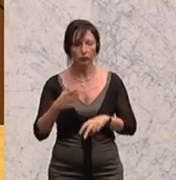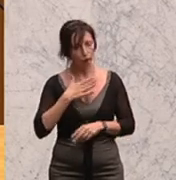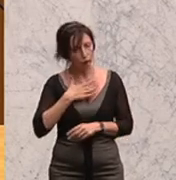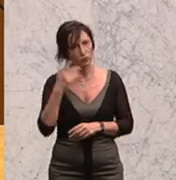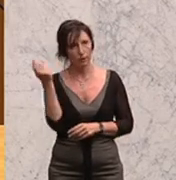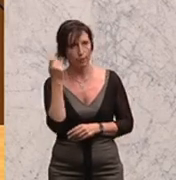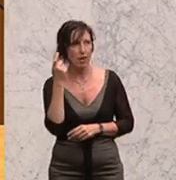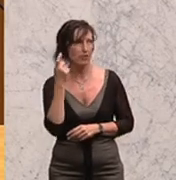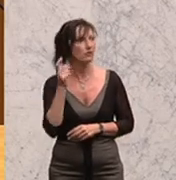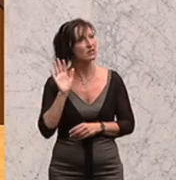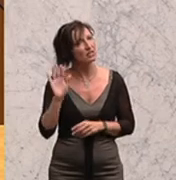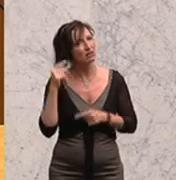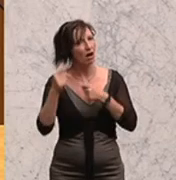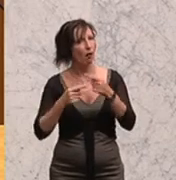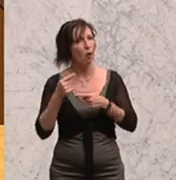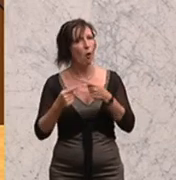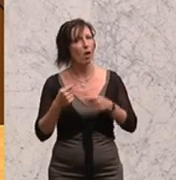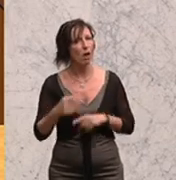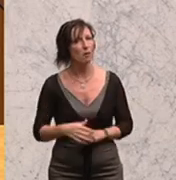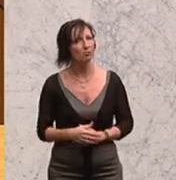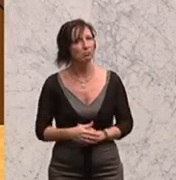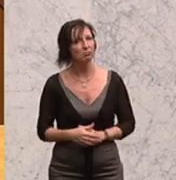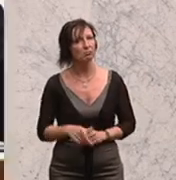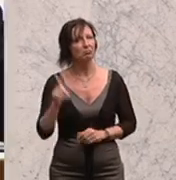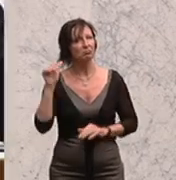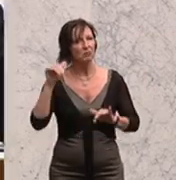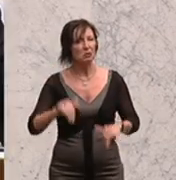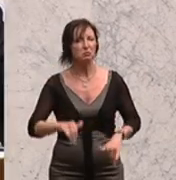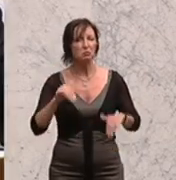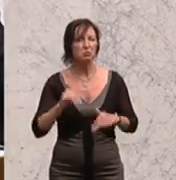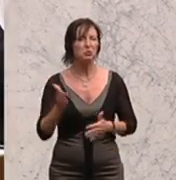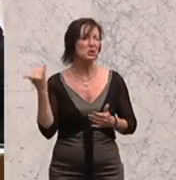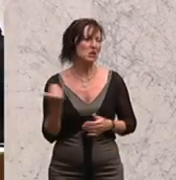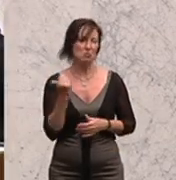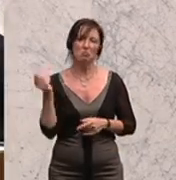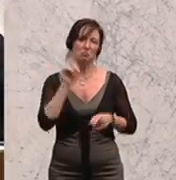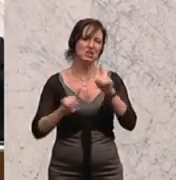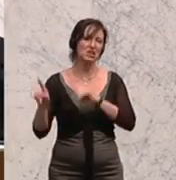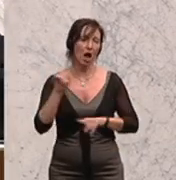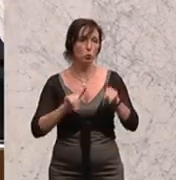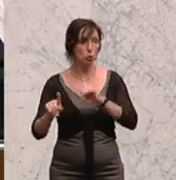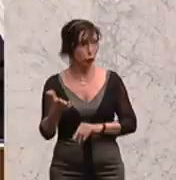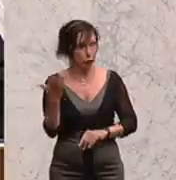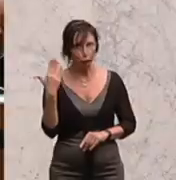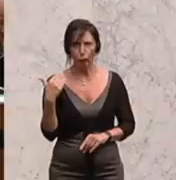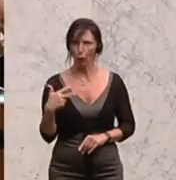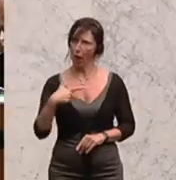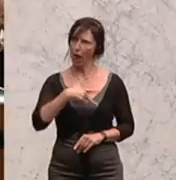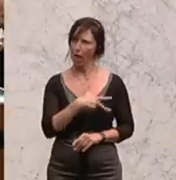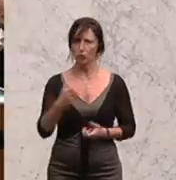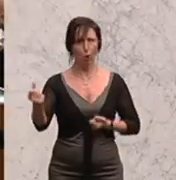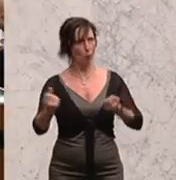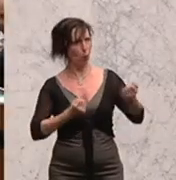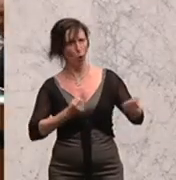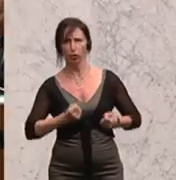Sicht in einer Rolle, wo man schon die Handschlagqualität hinterfragen muss. Früher mal haben gestandene SPÖ-Politiker